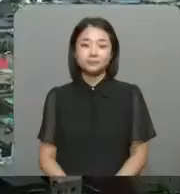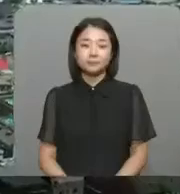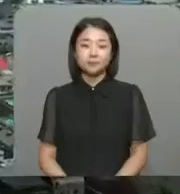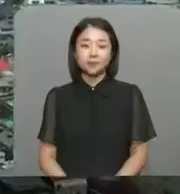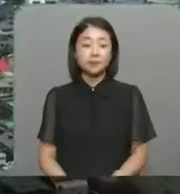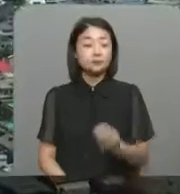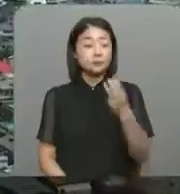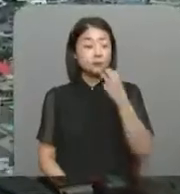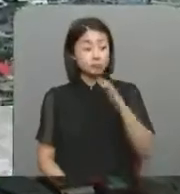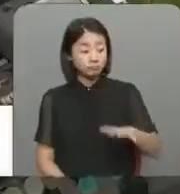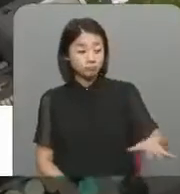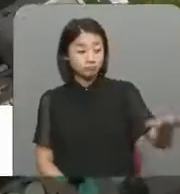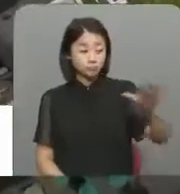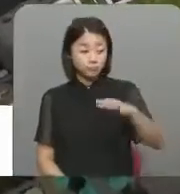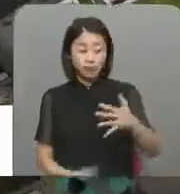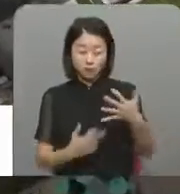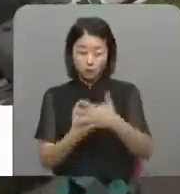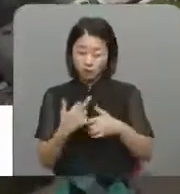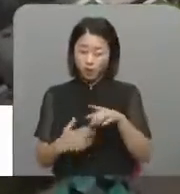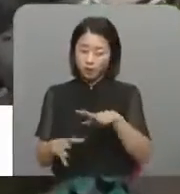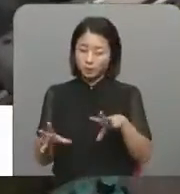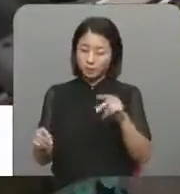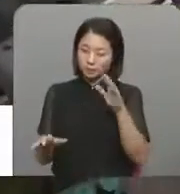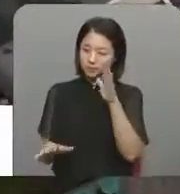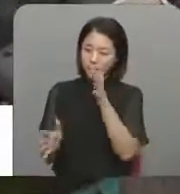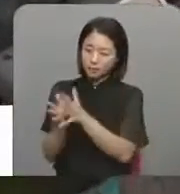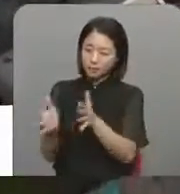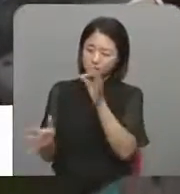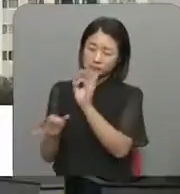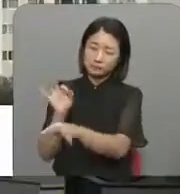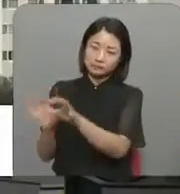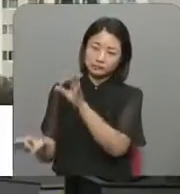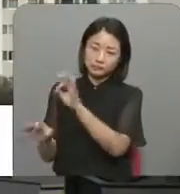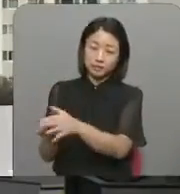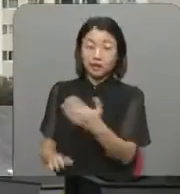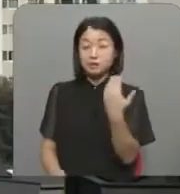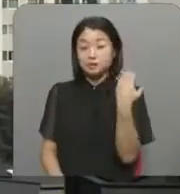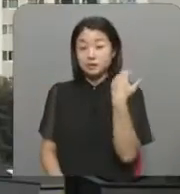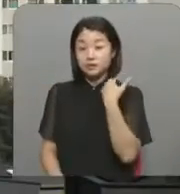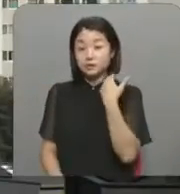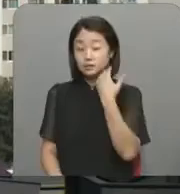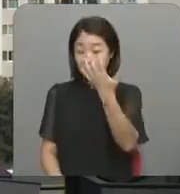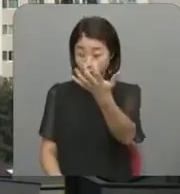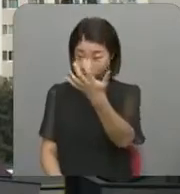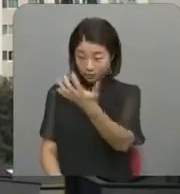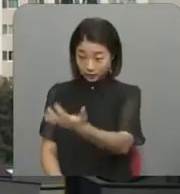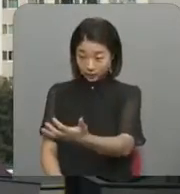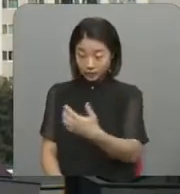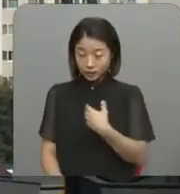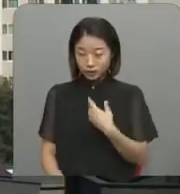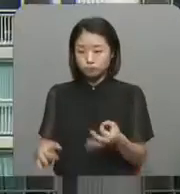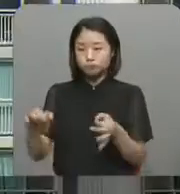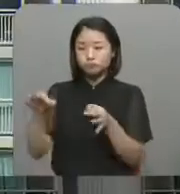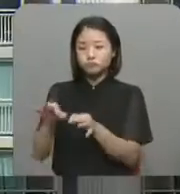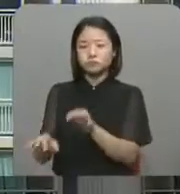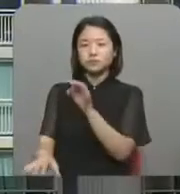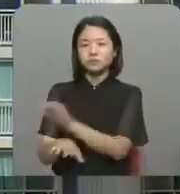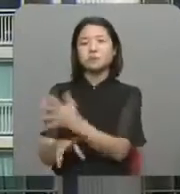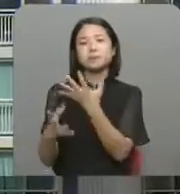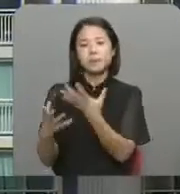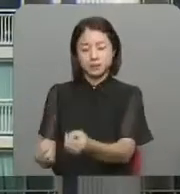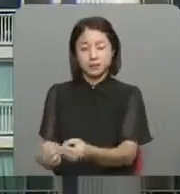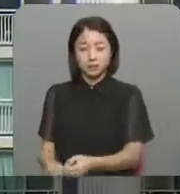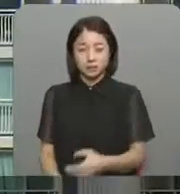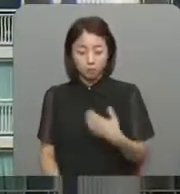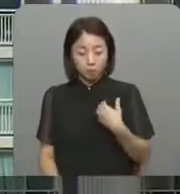외지인들이 강원 지역 아파트를 집중적으로 사들이고 있습니다. 전세를 끼고 아파트를 사는 갭 투자가 유행하고 있습니다.